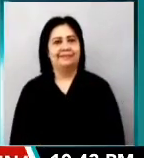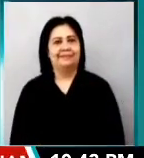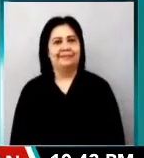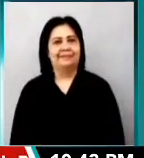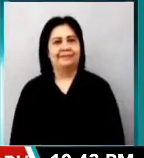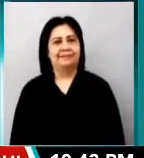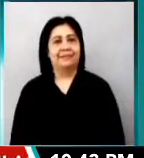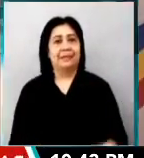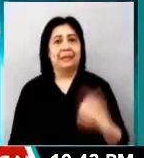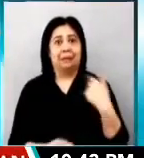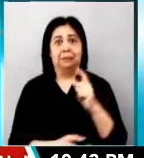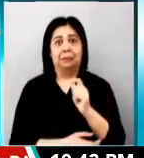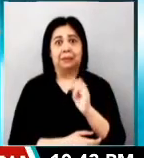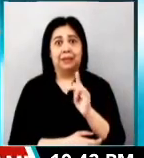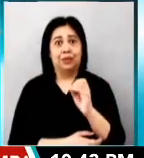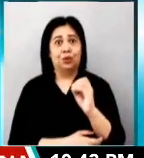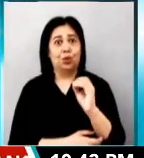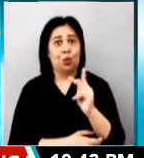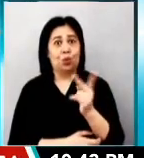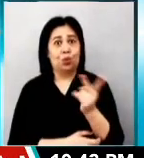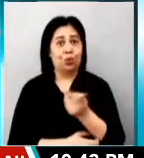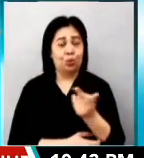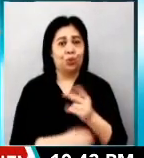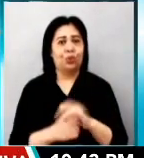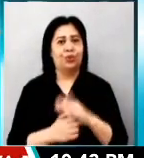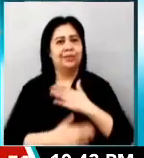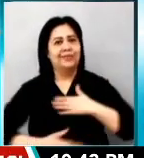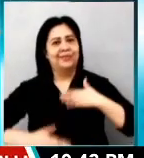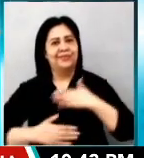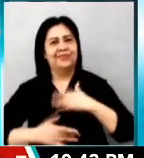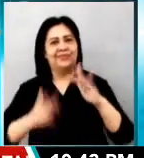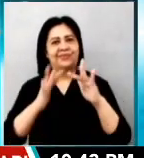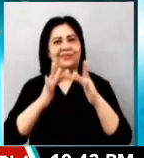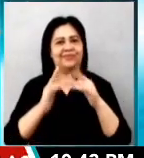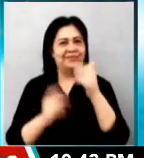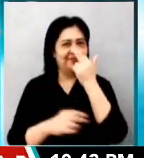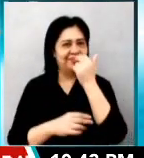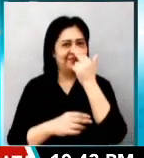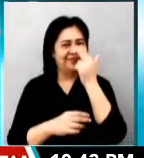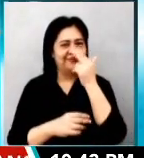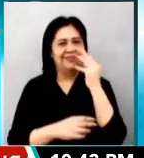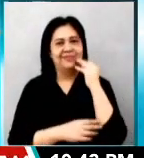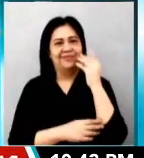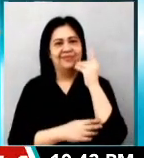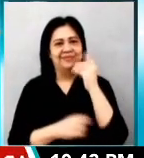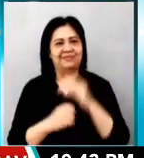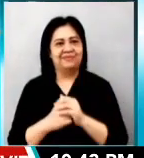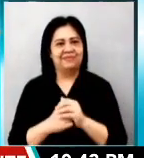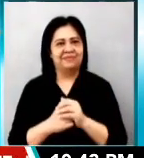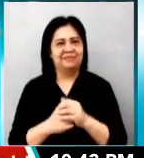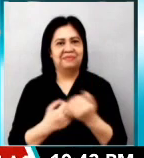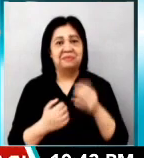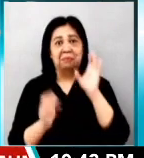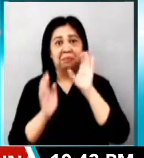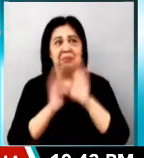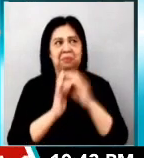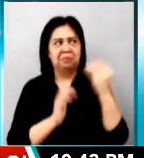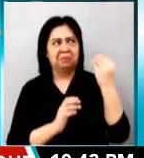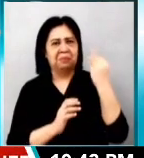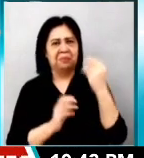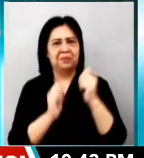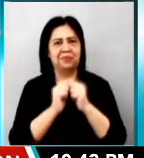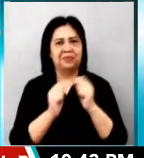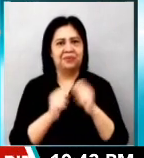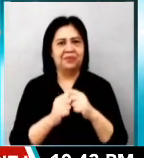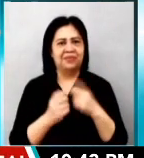entry pa sila. Aliw naman ang netizen sa pabirong post ni Marjeline na may nagpa-picture daw sa kanya. Pinagbigyan na